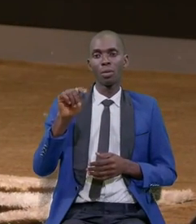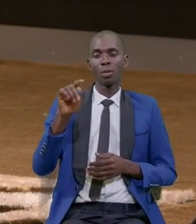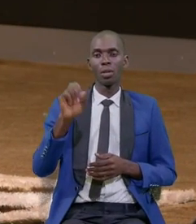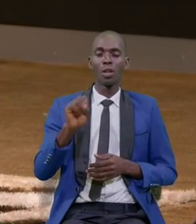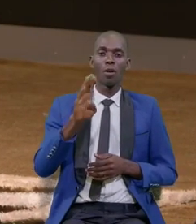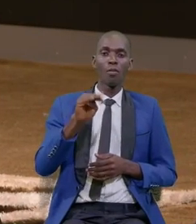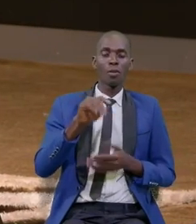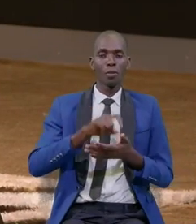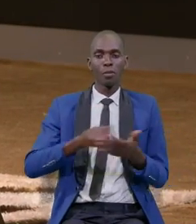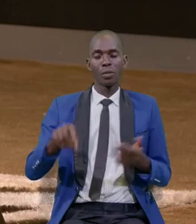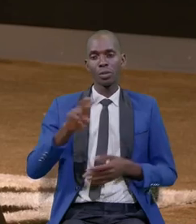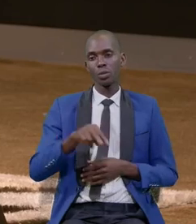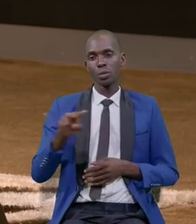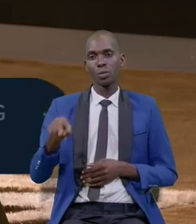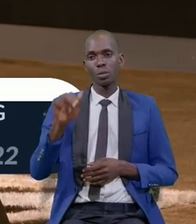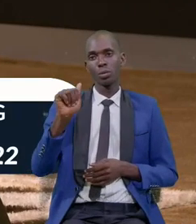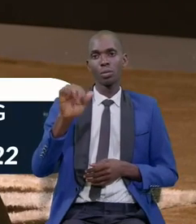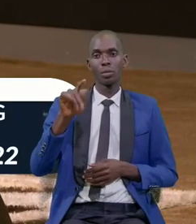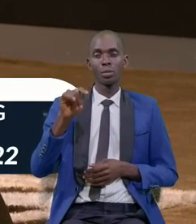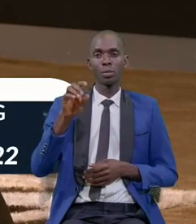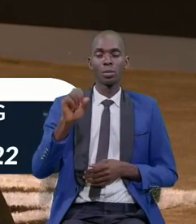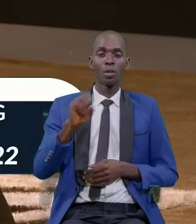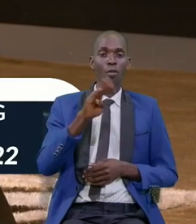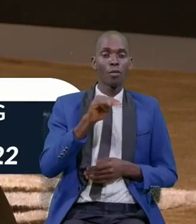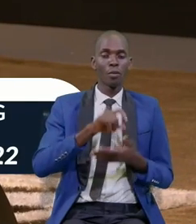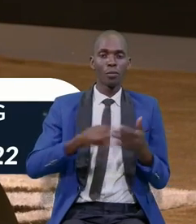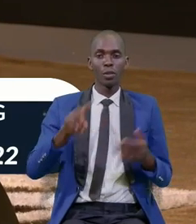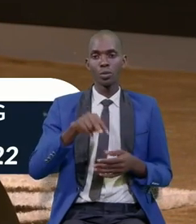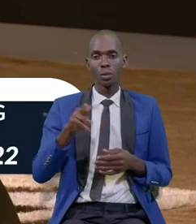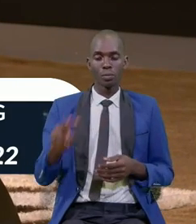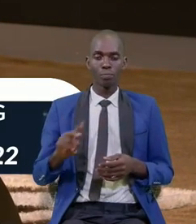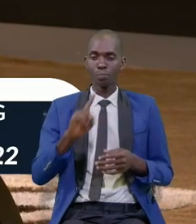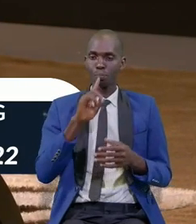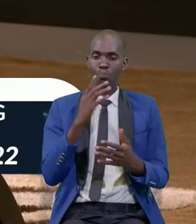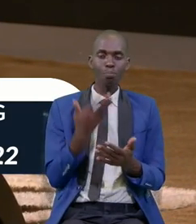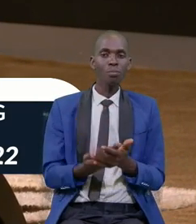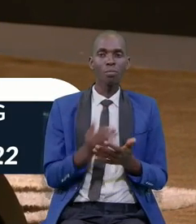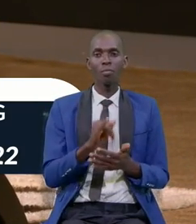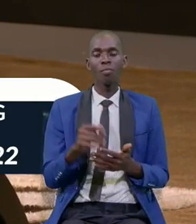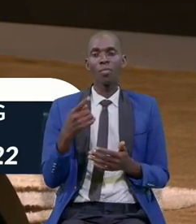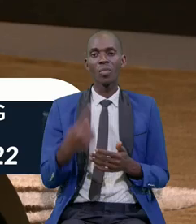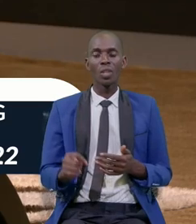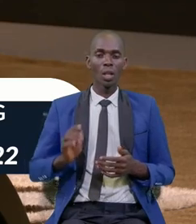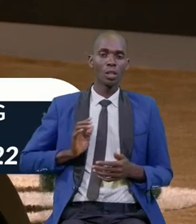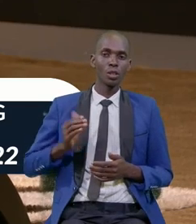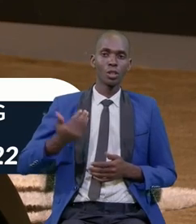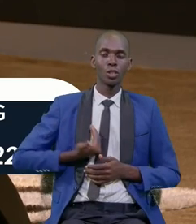Actes 14, 22. Fortifiant l'esprit des disciples,